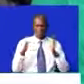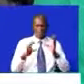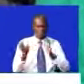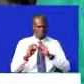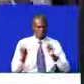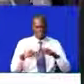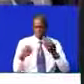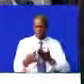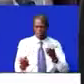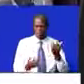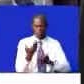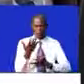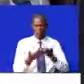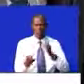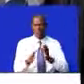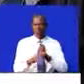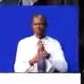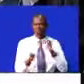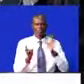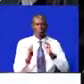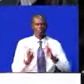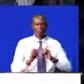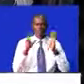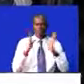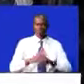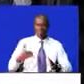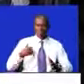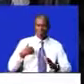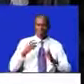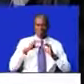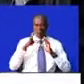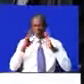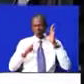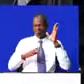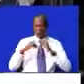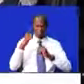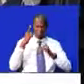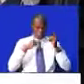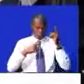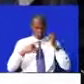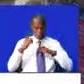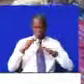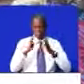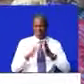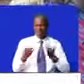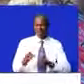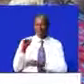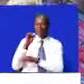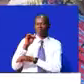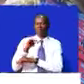samaki. Tukikaa hapa tunamosi sana. Hata ukiangalia pale wamama